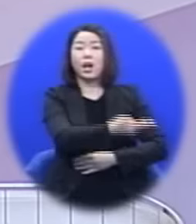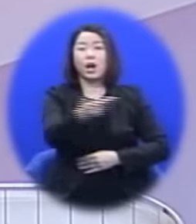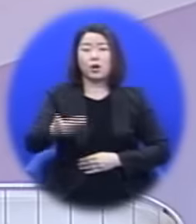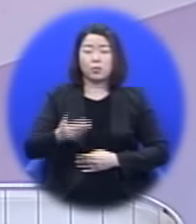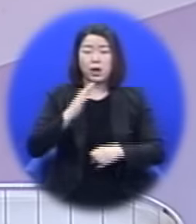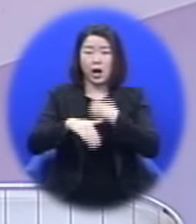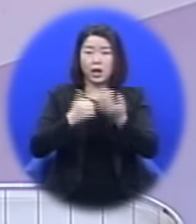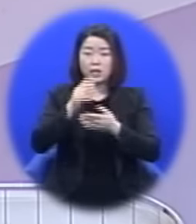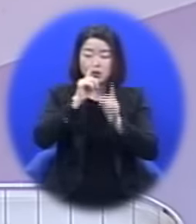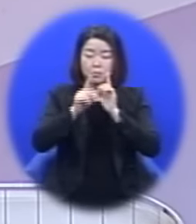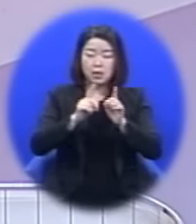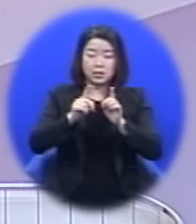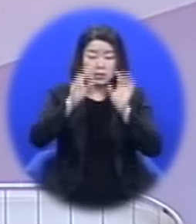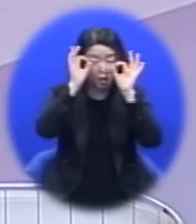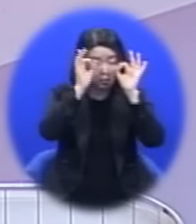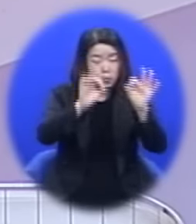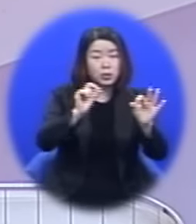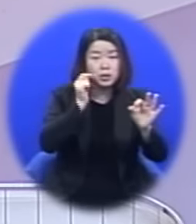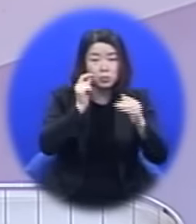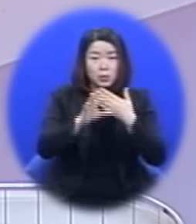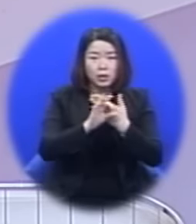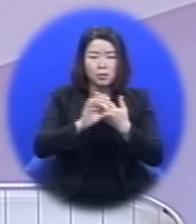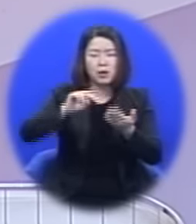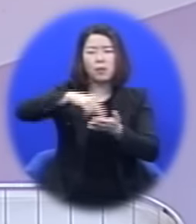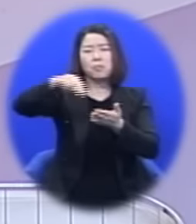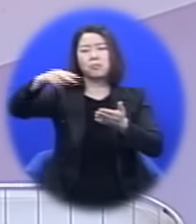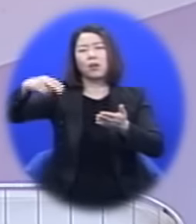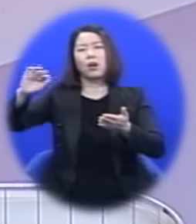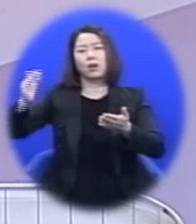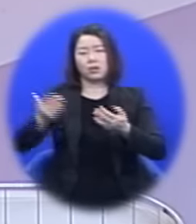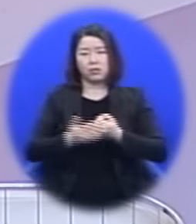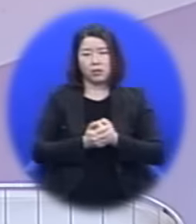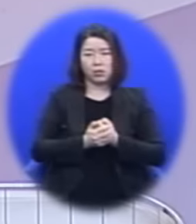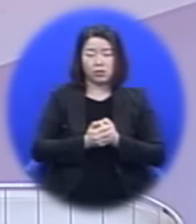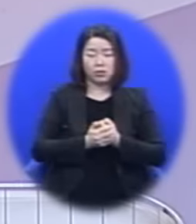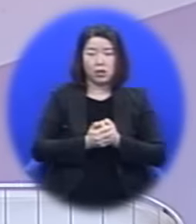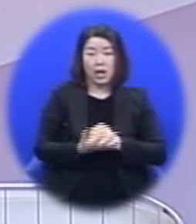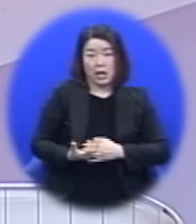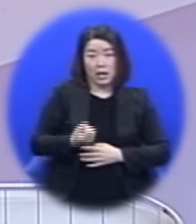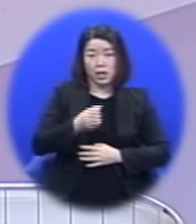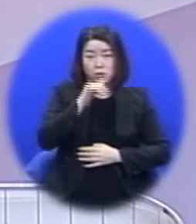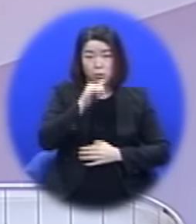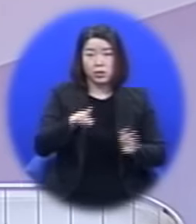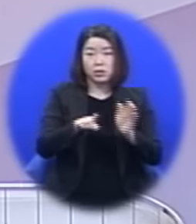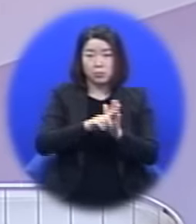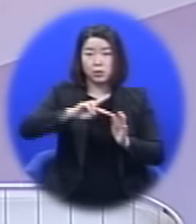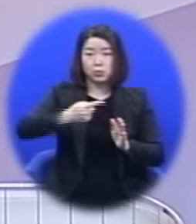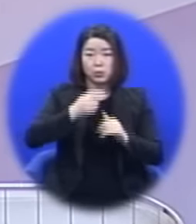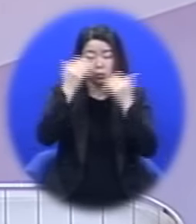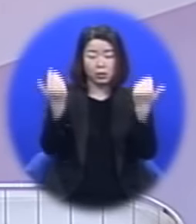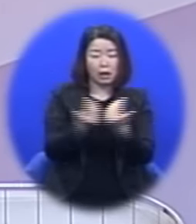하나님의 말씀을 보지 못하면 방황하게 됩니다. 있는 믿음마저도 다 잃어버리게 됩니다.